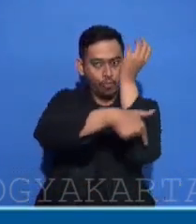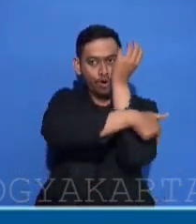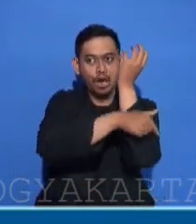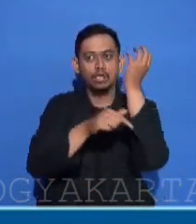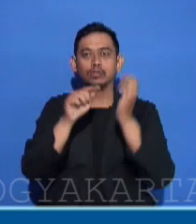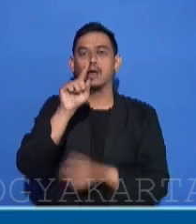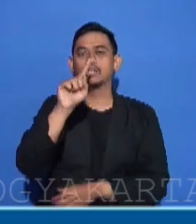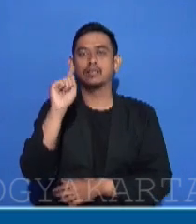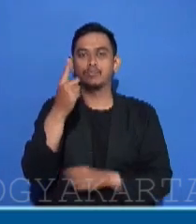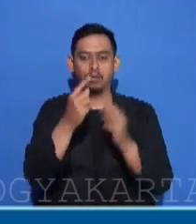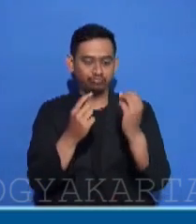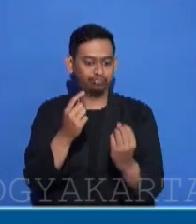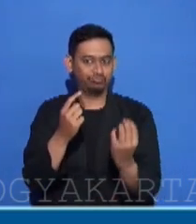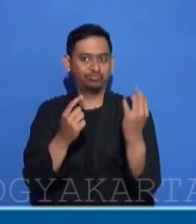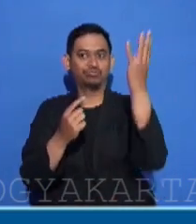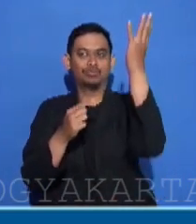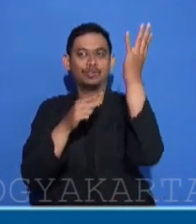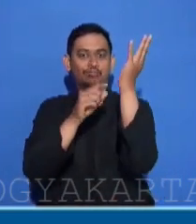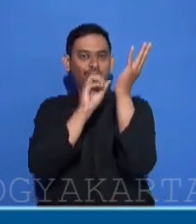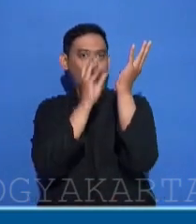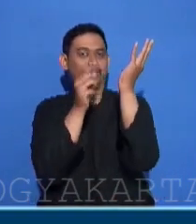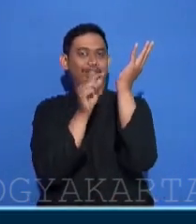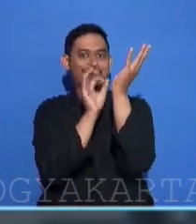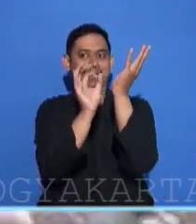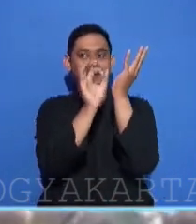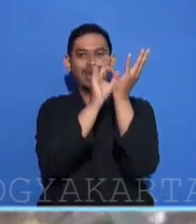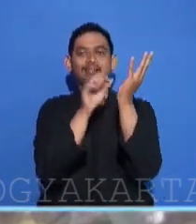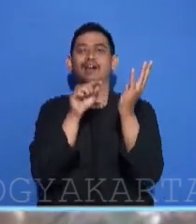sampun wiwit tuwuh sekaripun, sadangunipun 7 wulan sampun saged dipun panen.